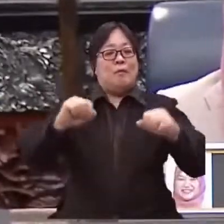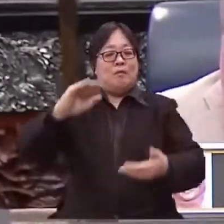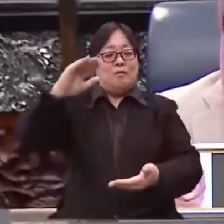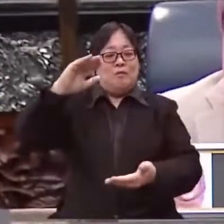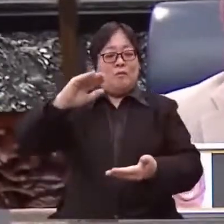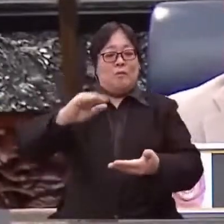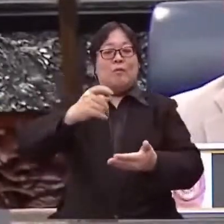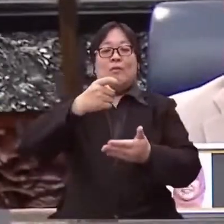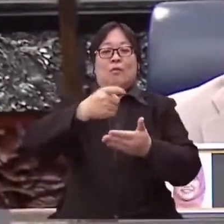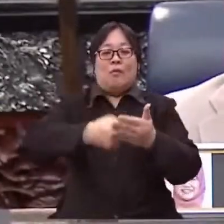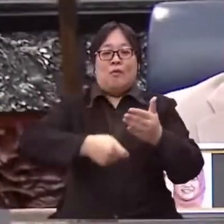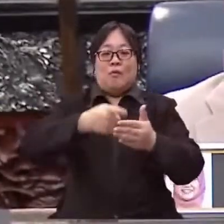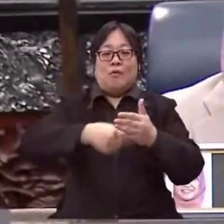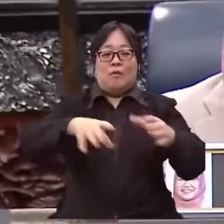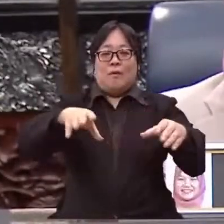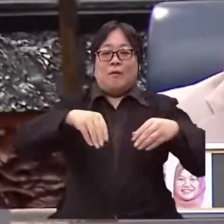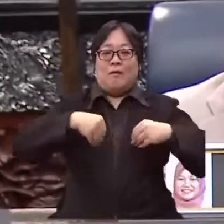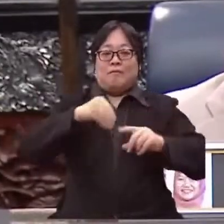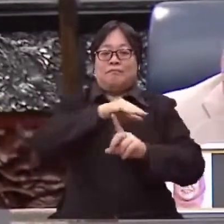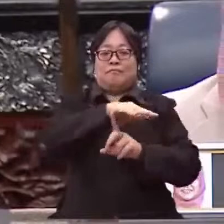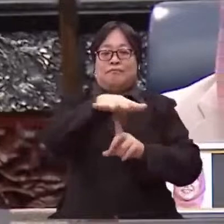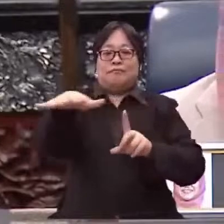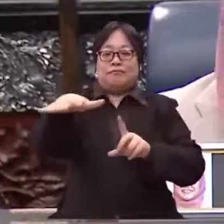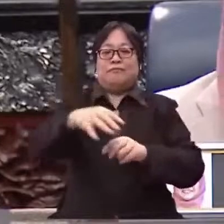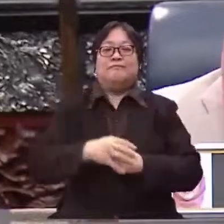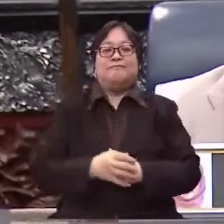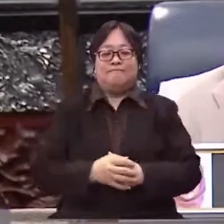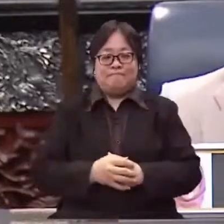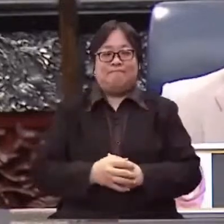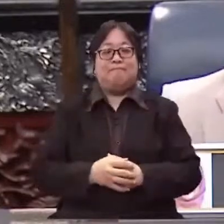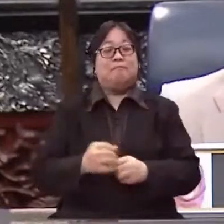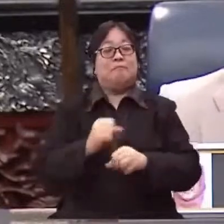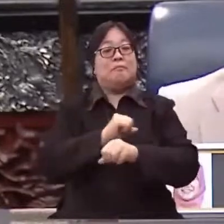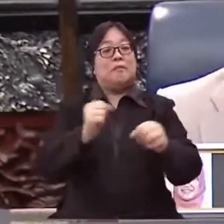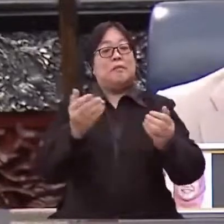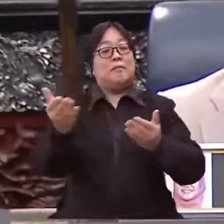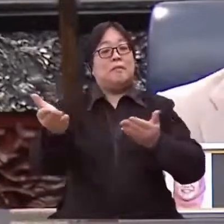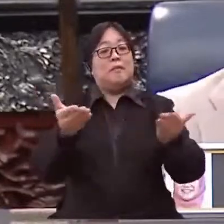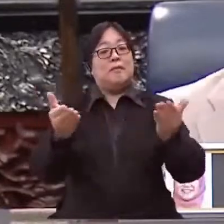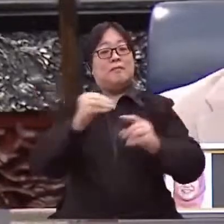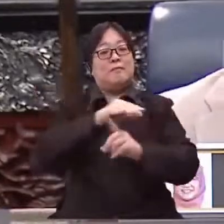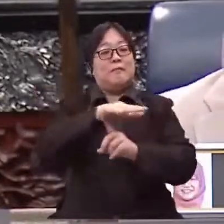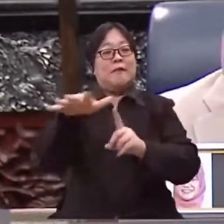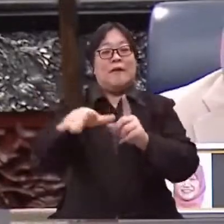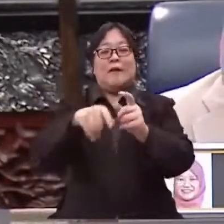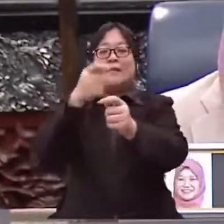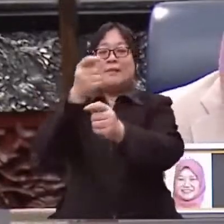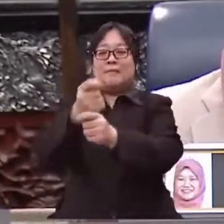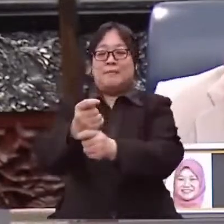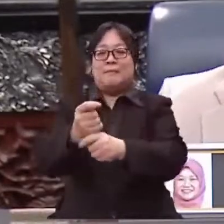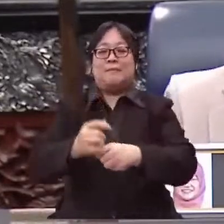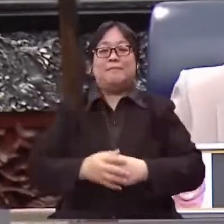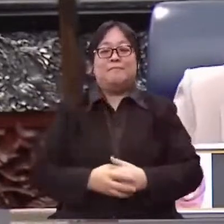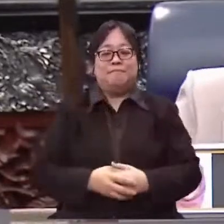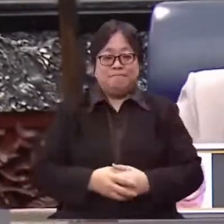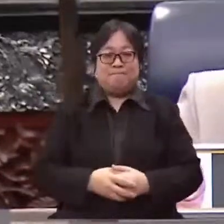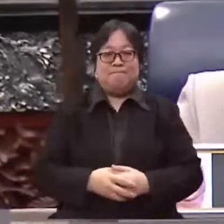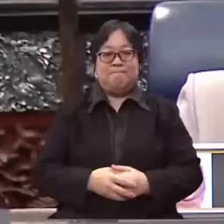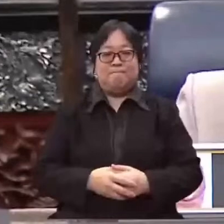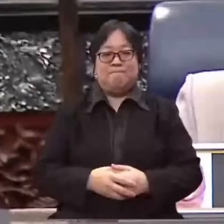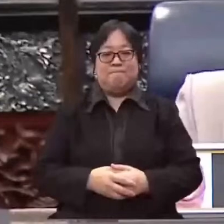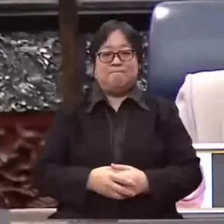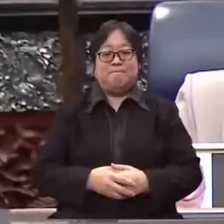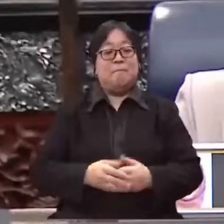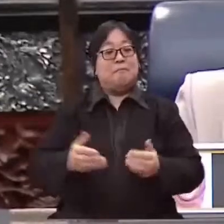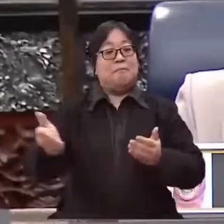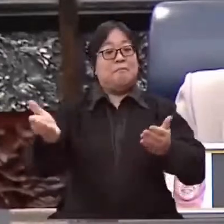cost kepada penerima peringatan capaian yang terlibat dalam menyediakan peringatan jalur lebar tetap kepada pengguna secara tak langsung